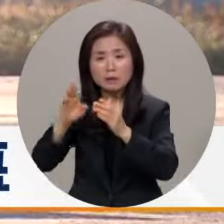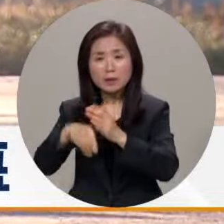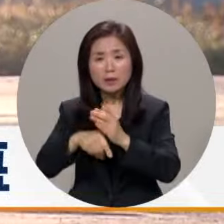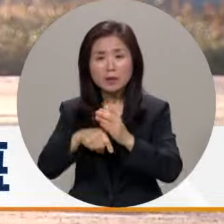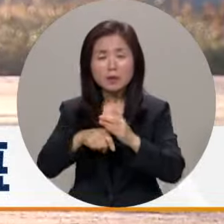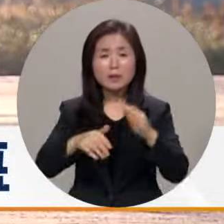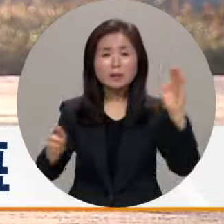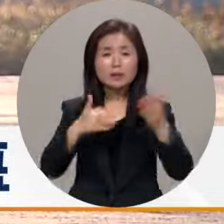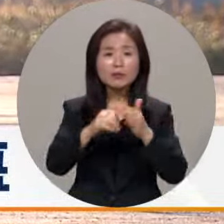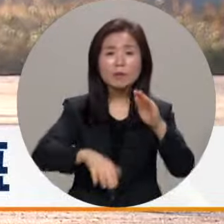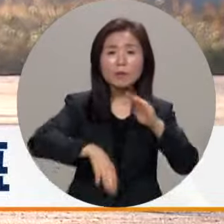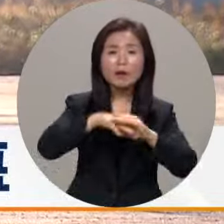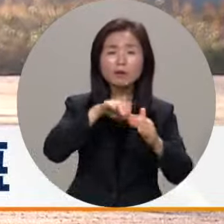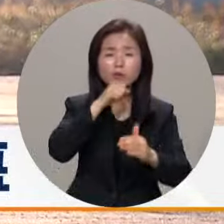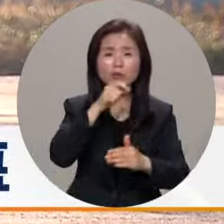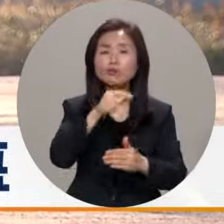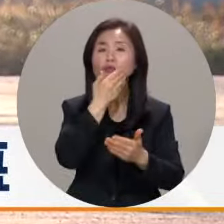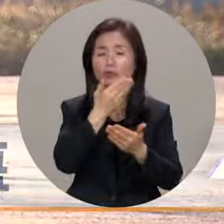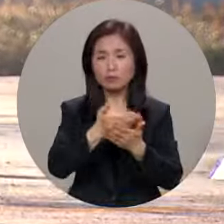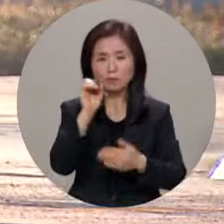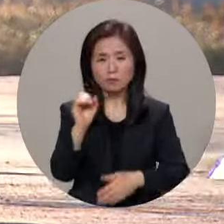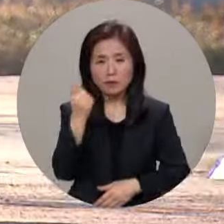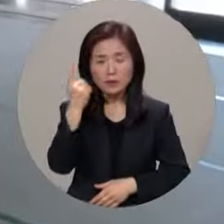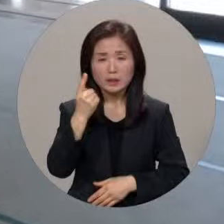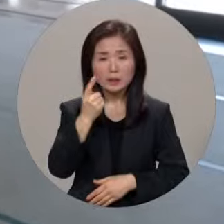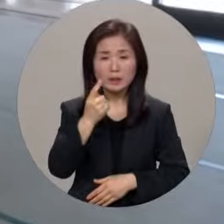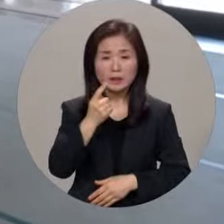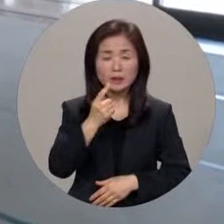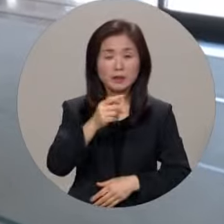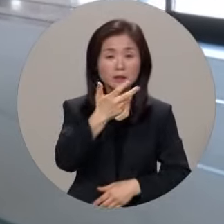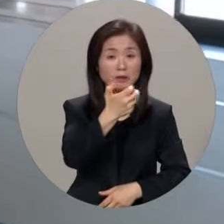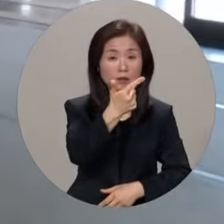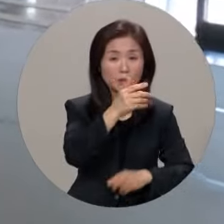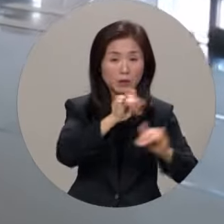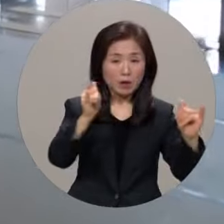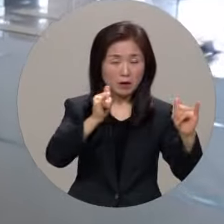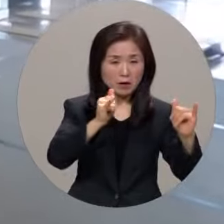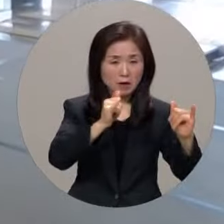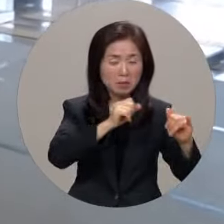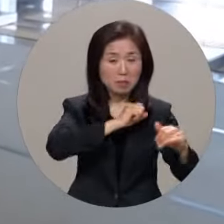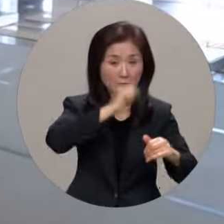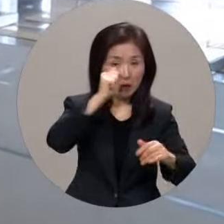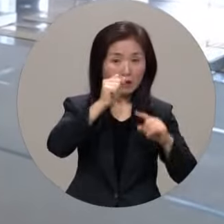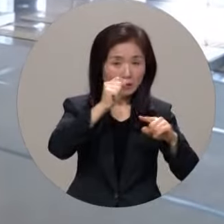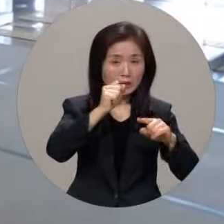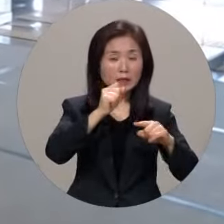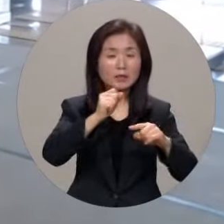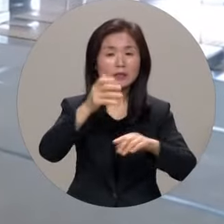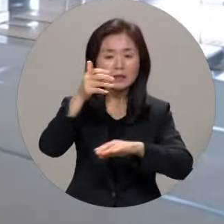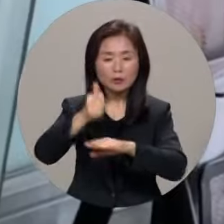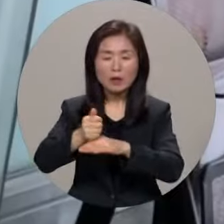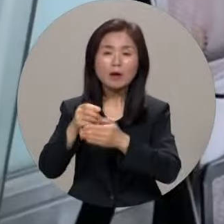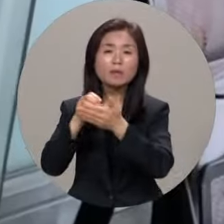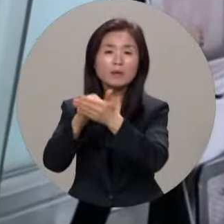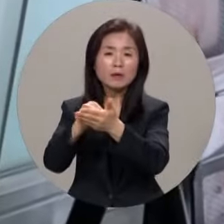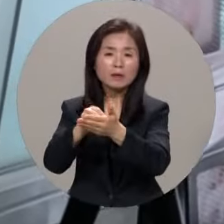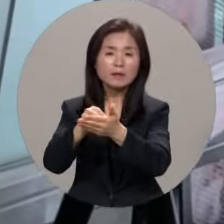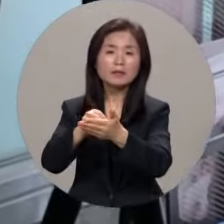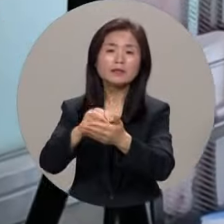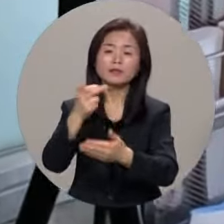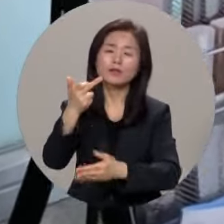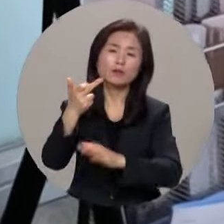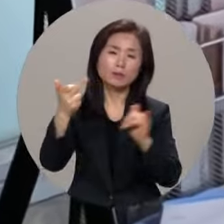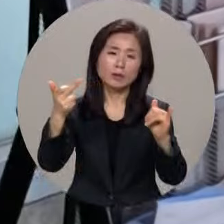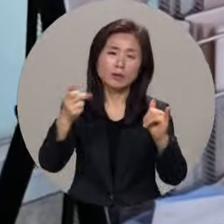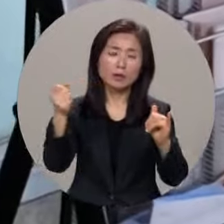때문입니다 다만 초과 선발된여 여섯 중한 학생은 1명이고 불합격한 세명 시 예비 합격했지만